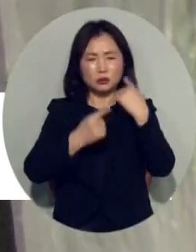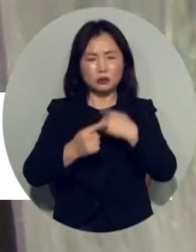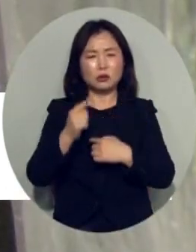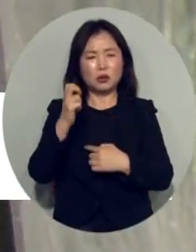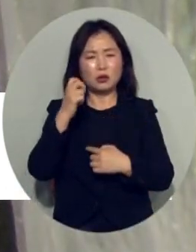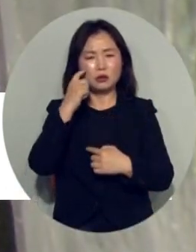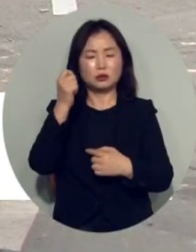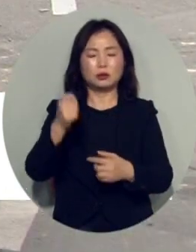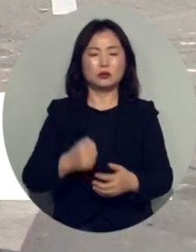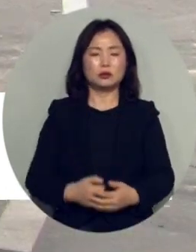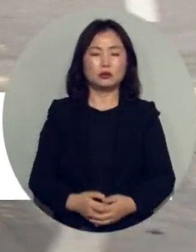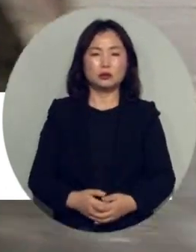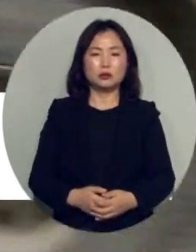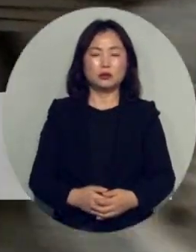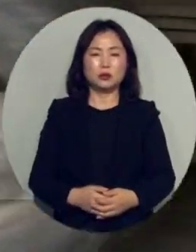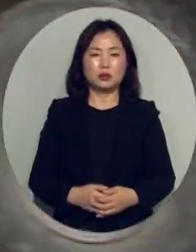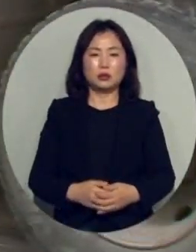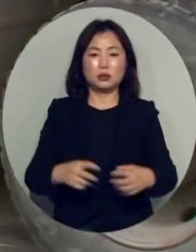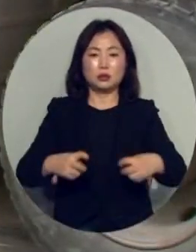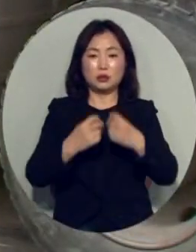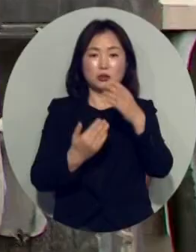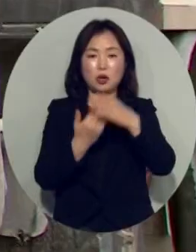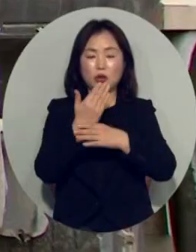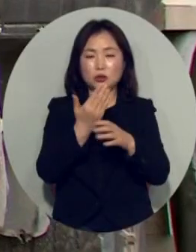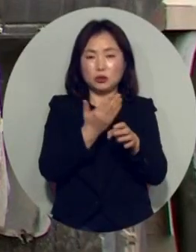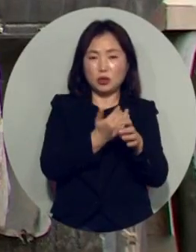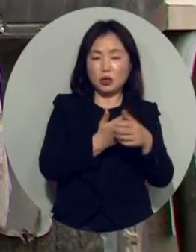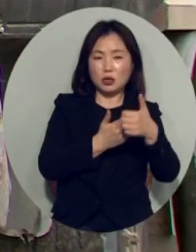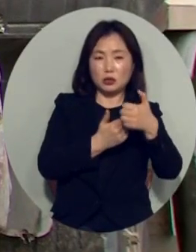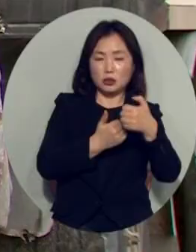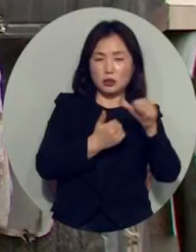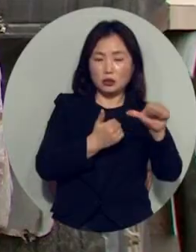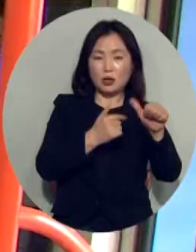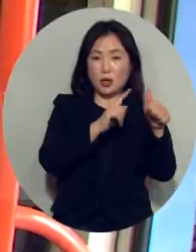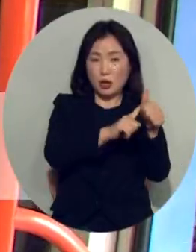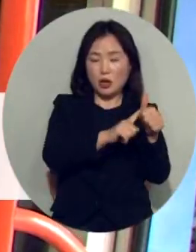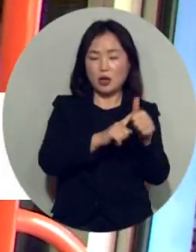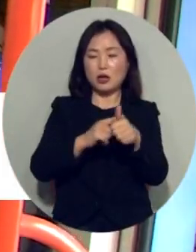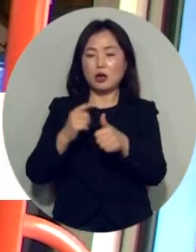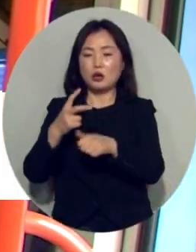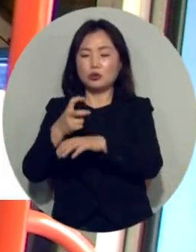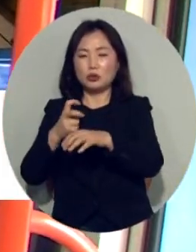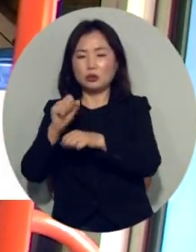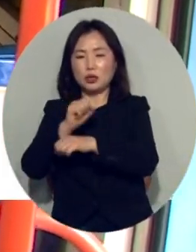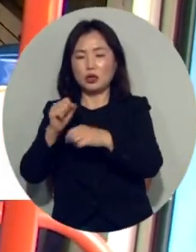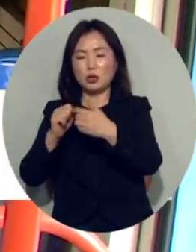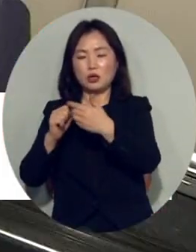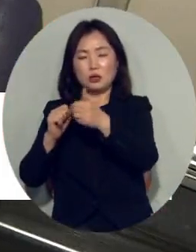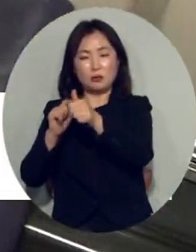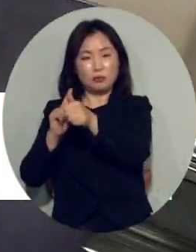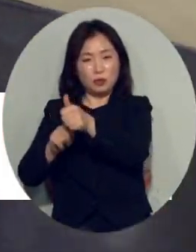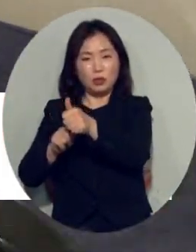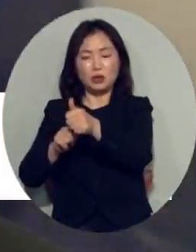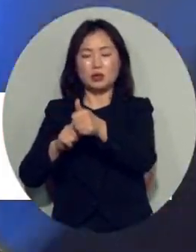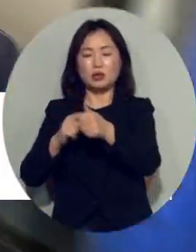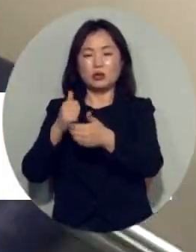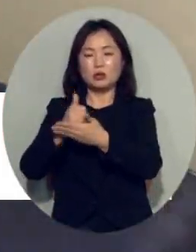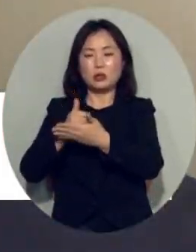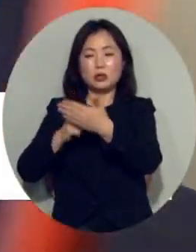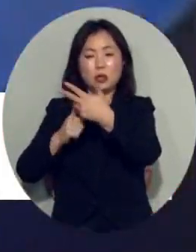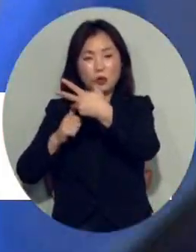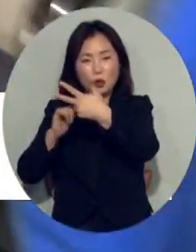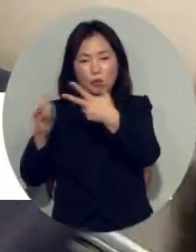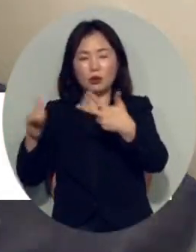많이 다쳤겠다 싶어서. 이 사고로 트럭 운전자 55살 A씨와 버스 운전자 50살 B씨, 버스 승객